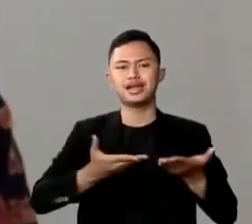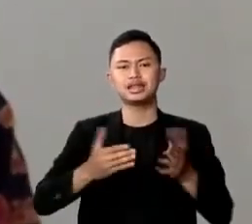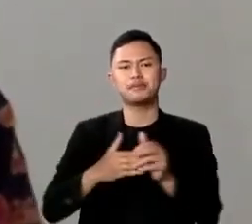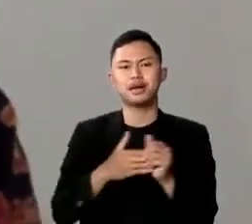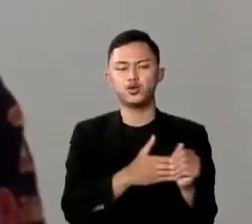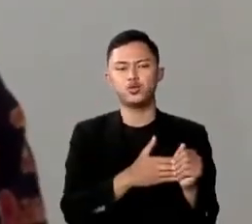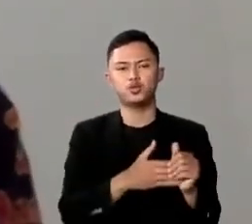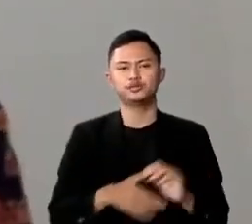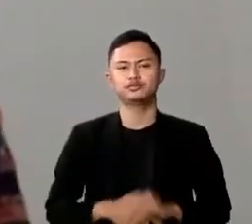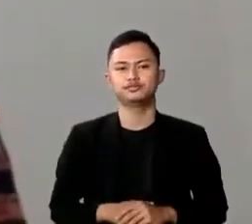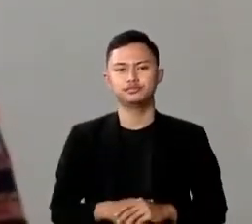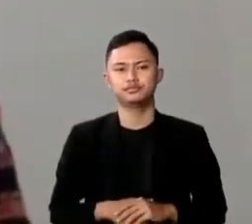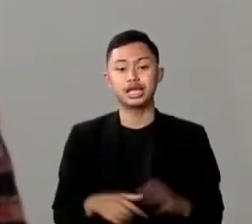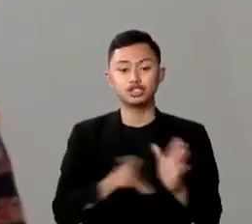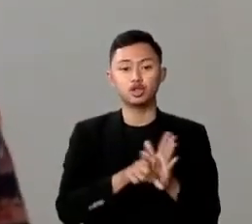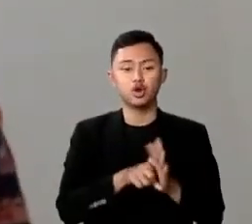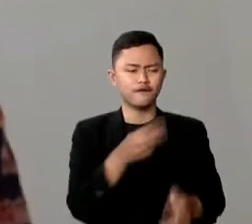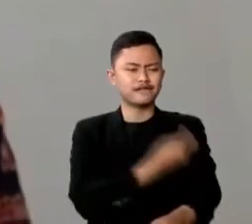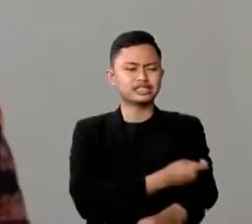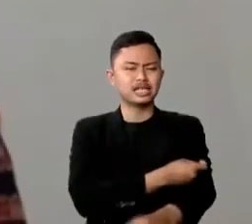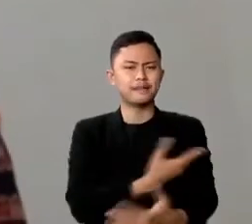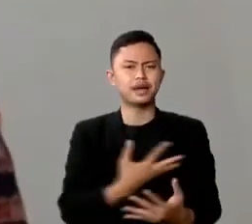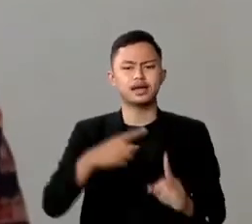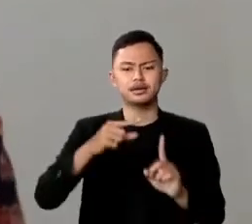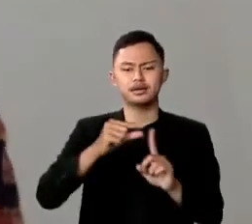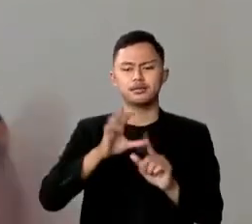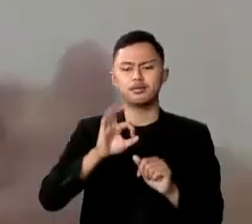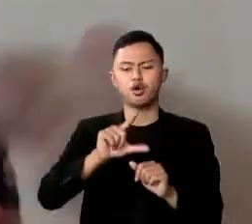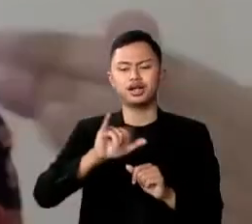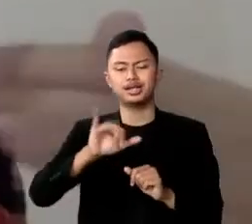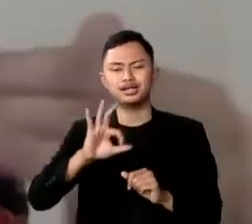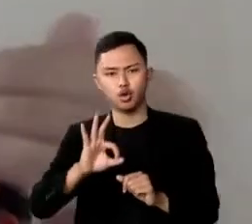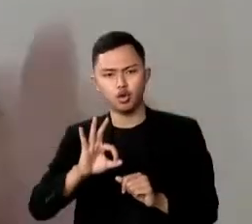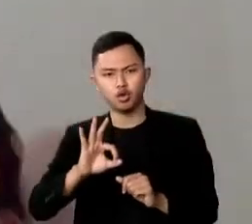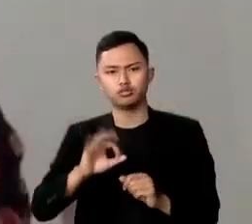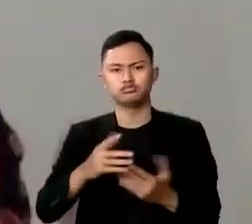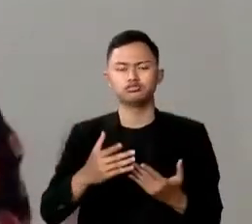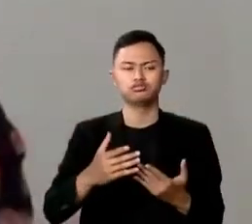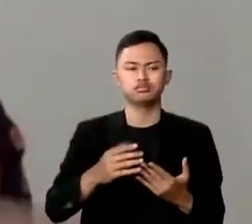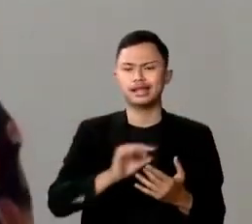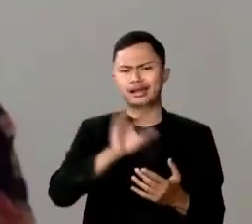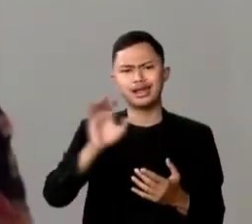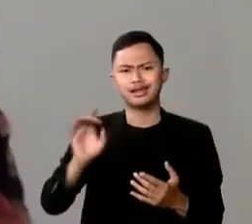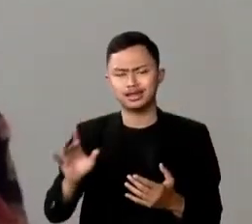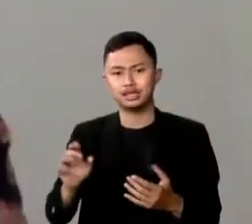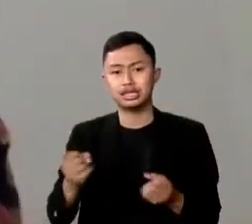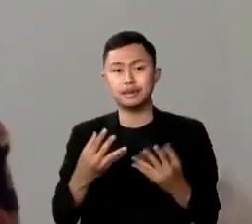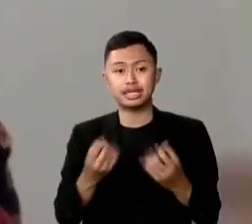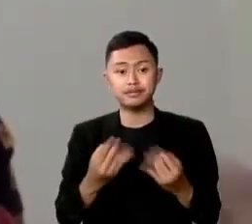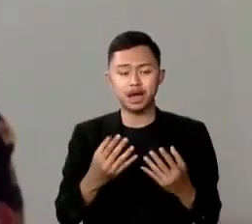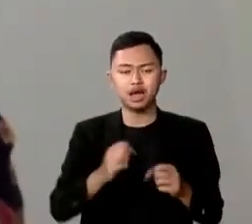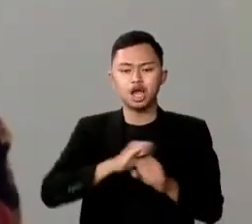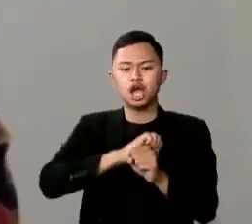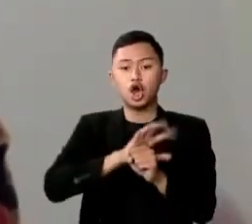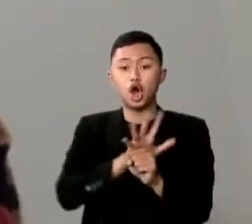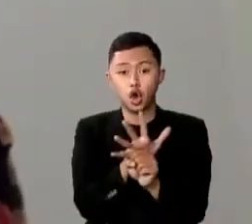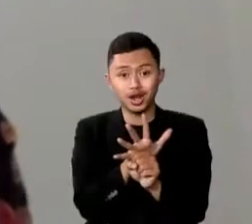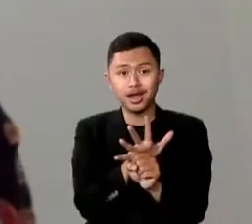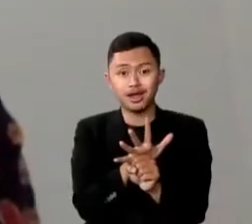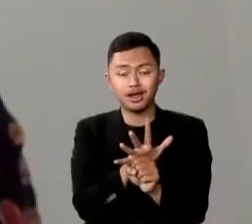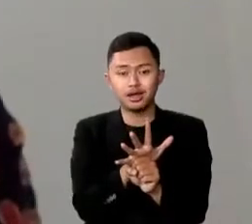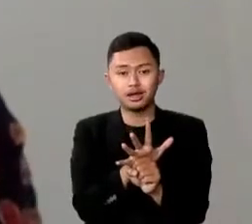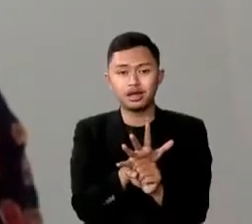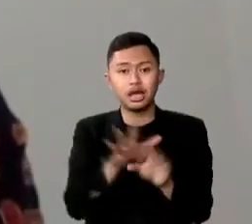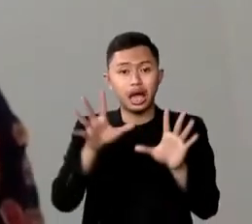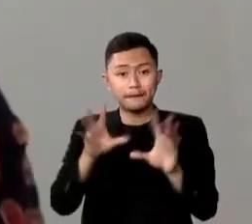Difteri polio tetanus bayangkan kalau sekarang satu planet turun nanti setelah pandemi ini selesai